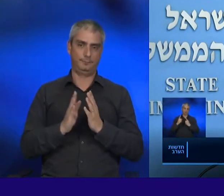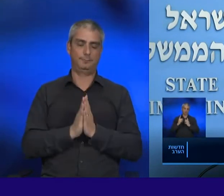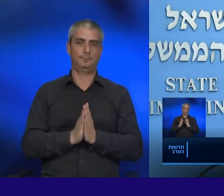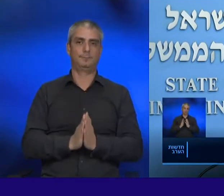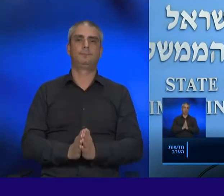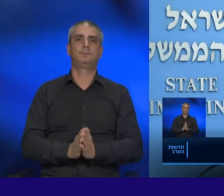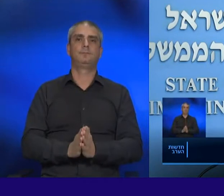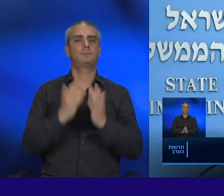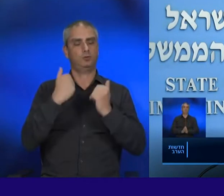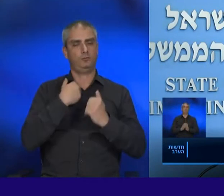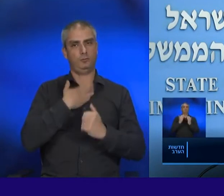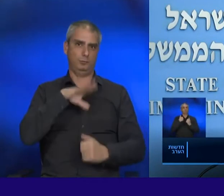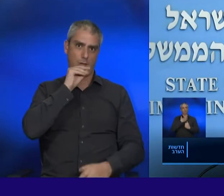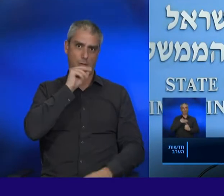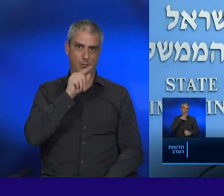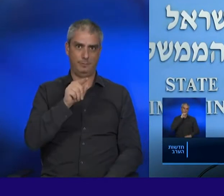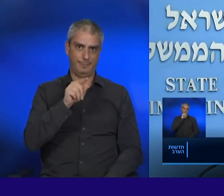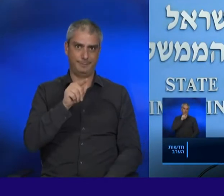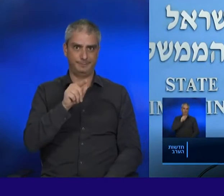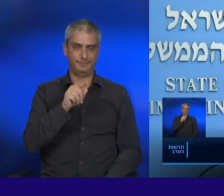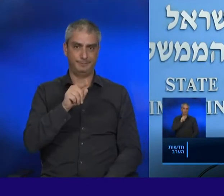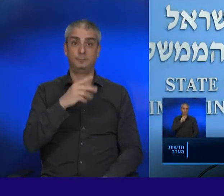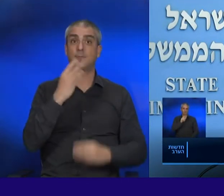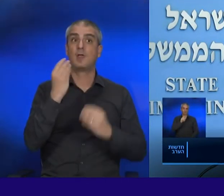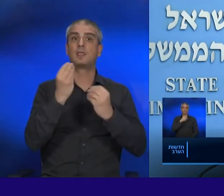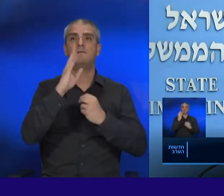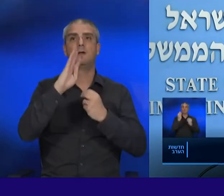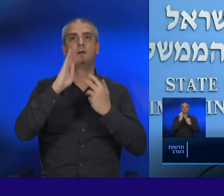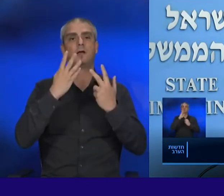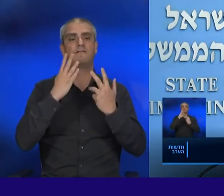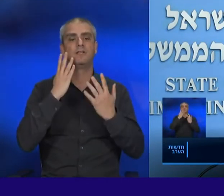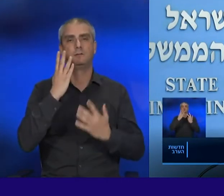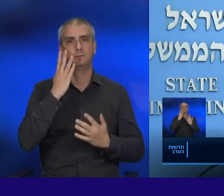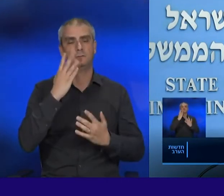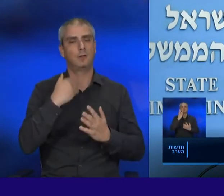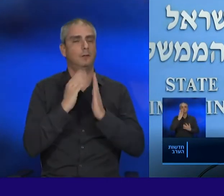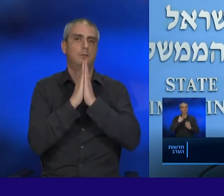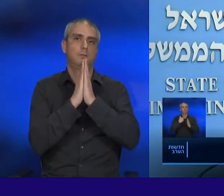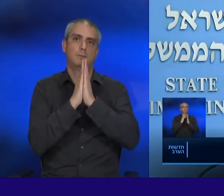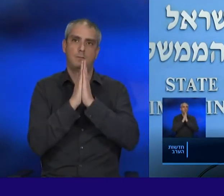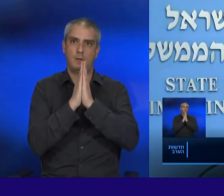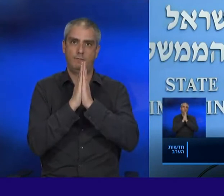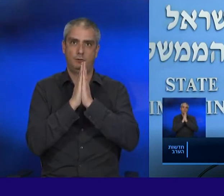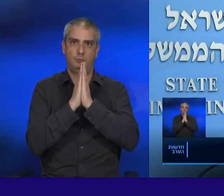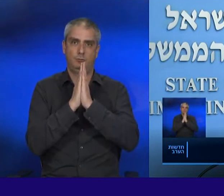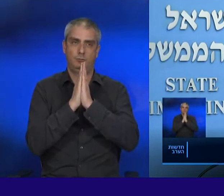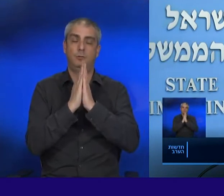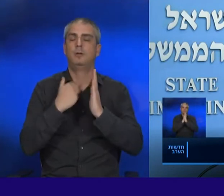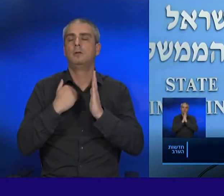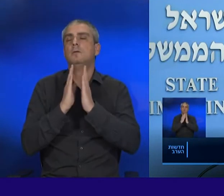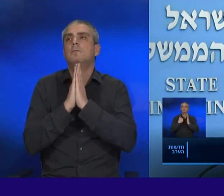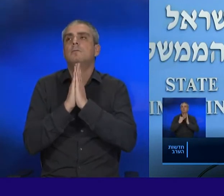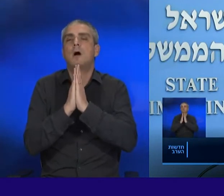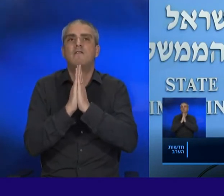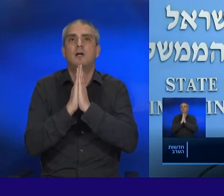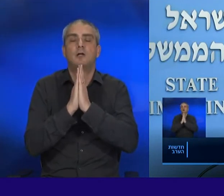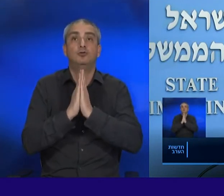עכשיו אני רוצה לדבר איתכם על הדבר הרביעי, הדבר שאני מבקש מכם. אני מבקש מכם